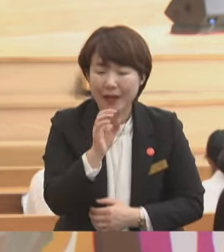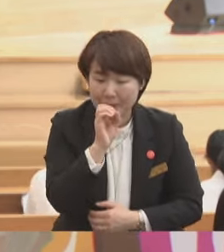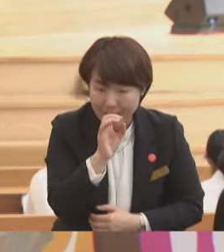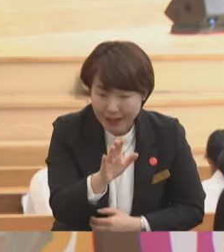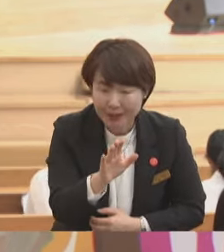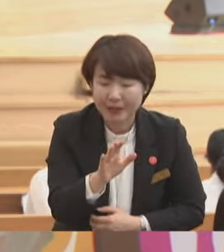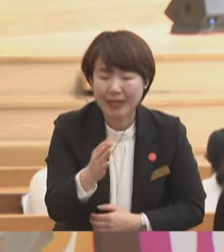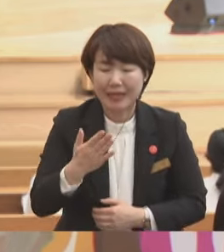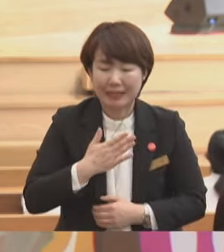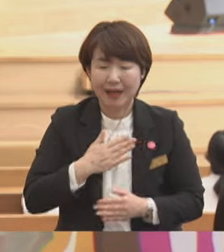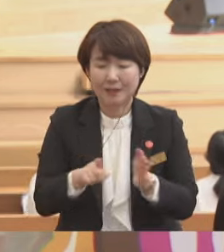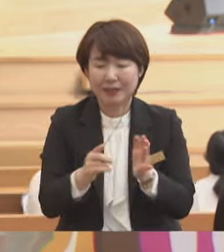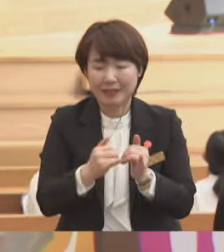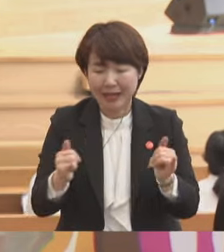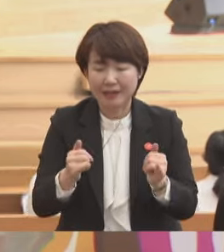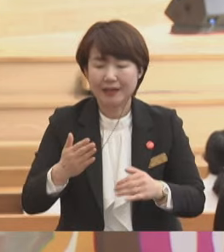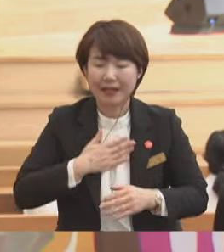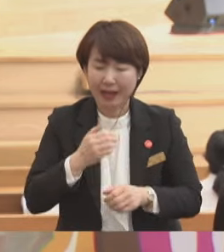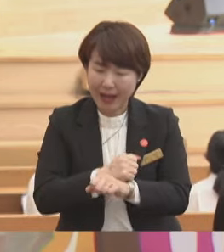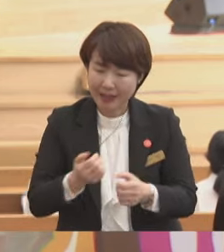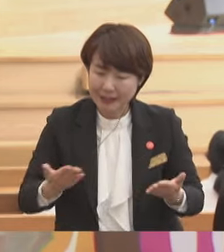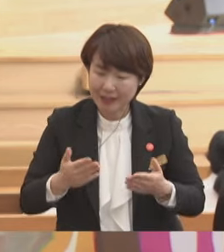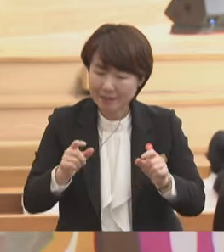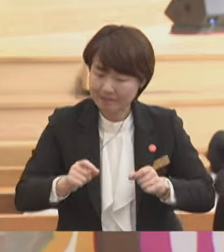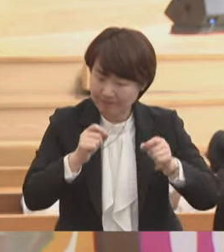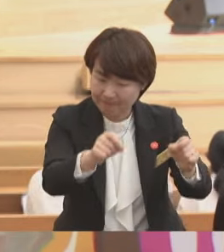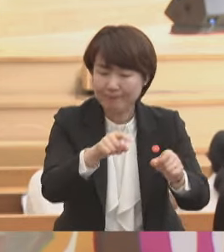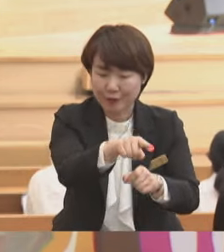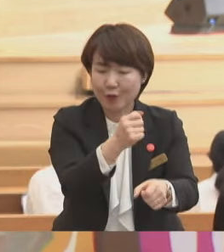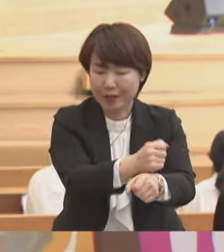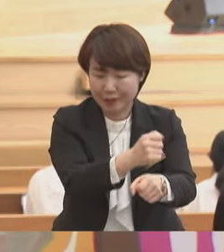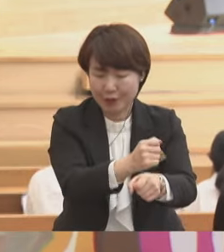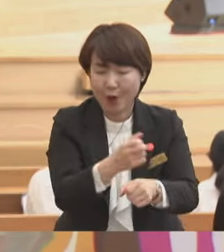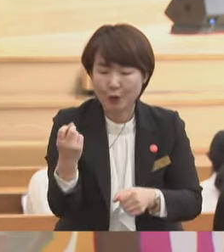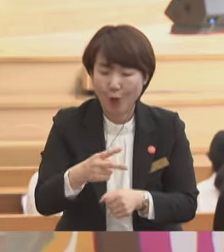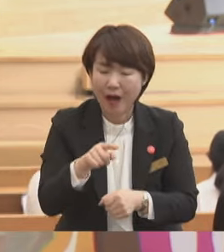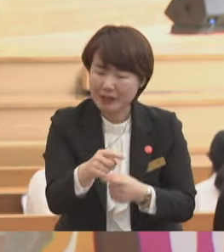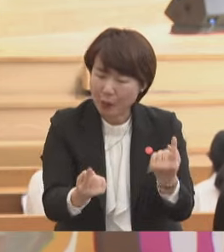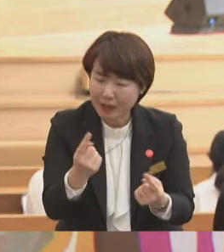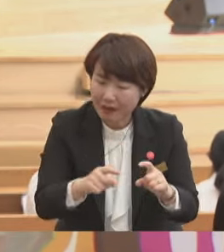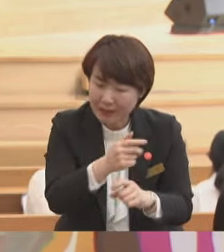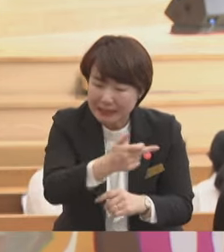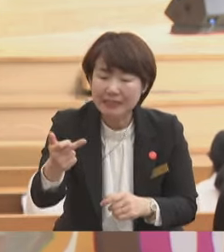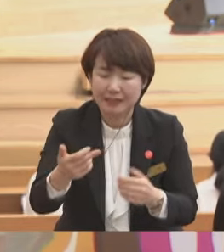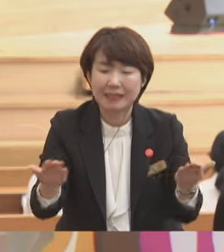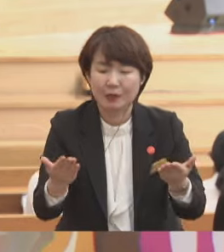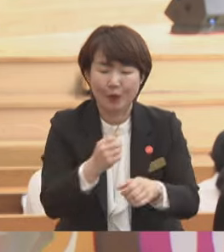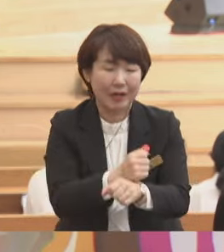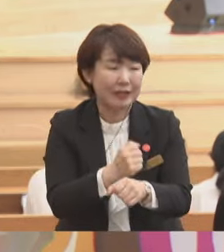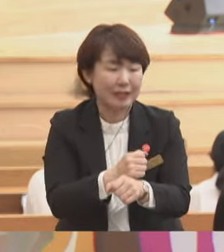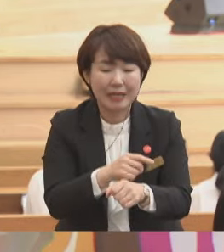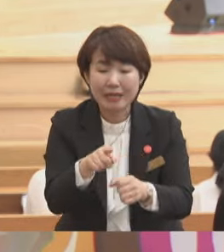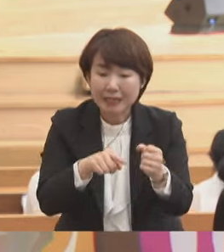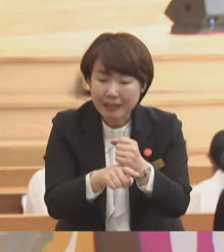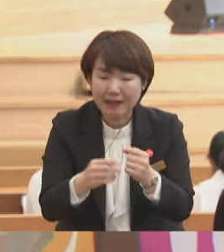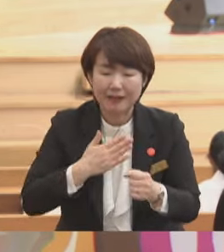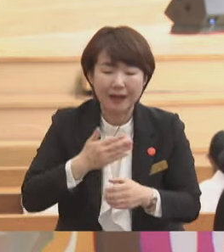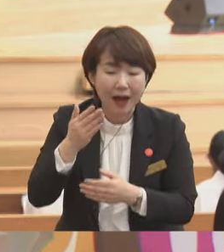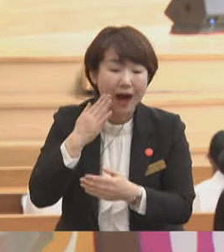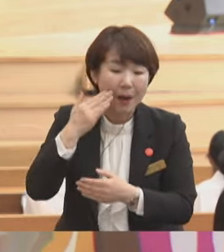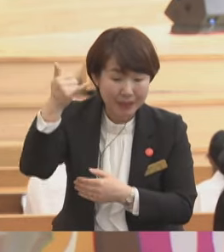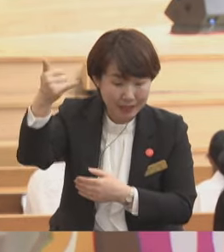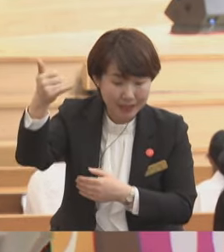너희에게 이르노니 나를 믿는 자는 내가 하는 일을 그도 할 것이요 또한 그보다 큰 일도 하리니이는 내가 아버지께로